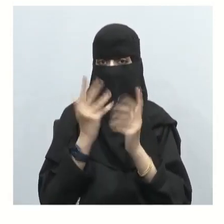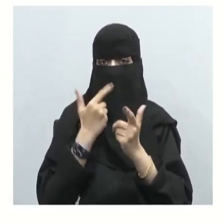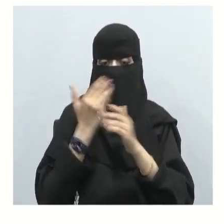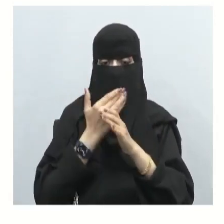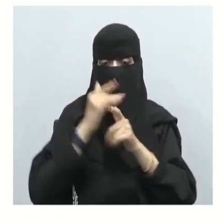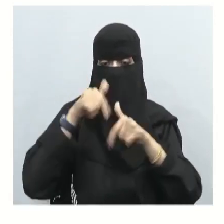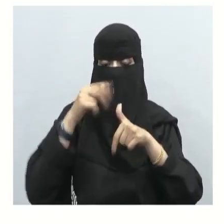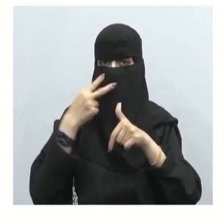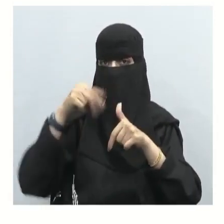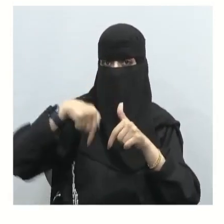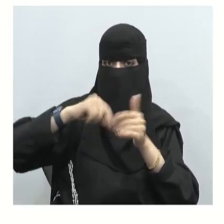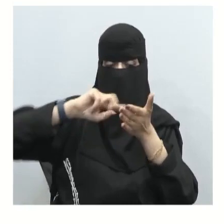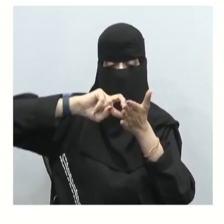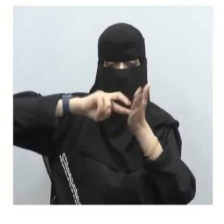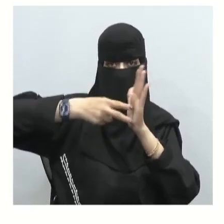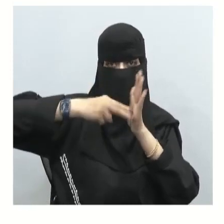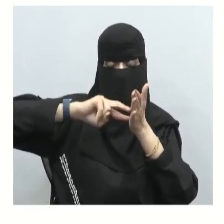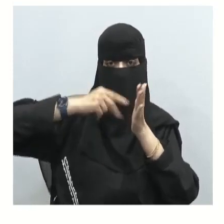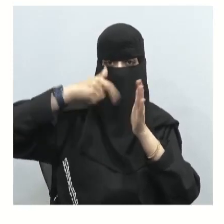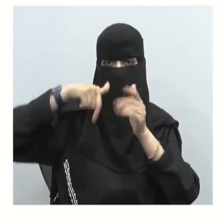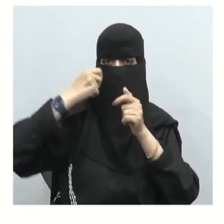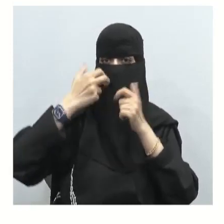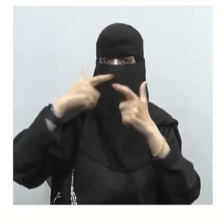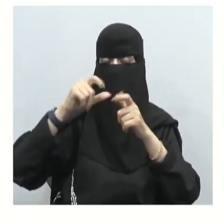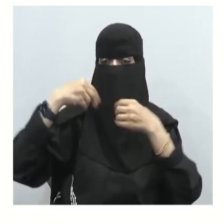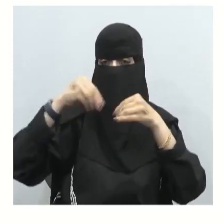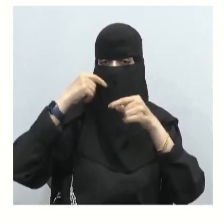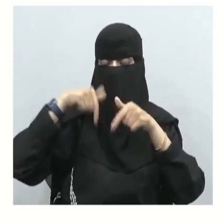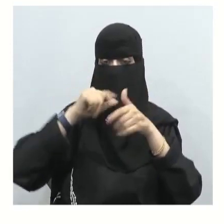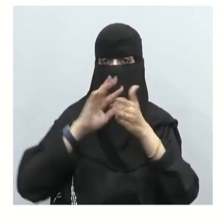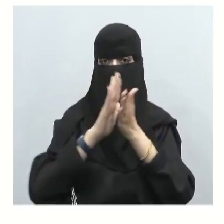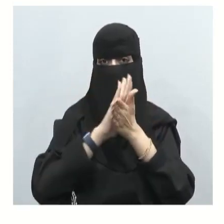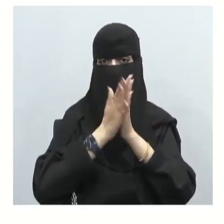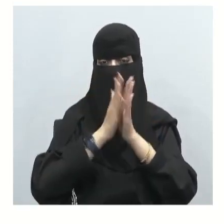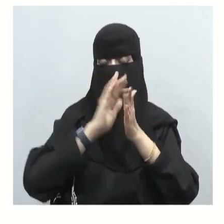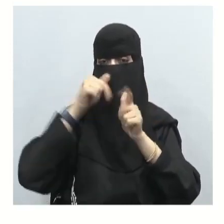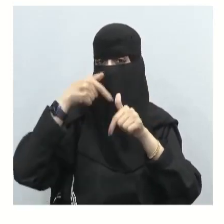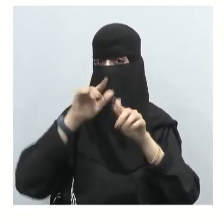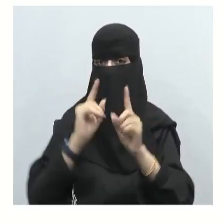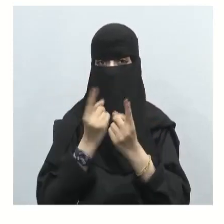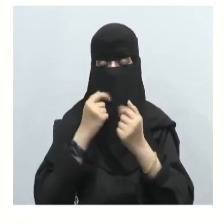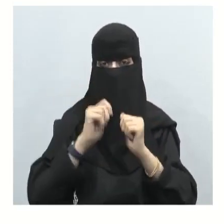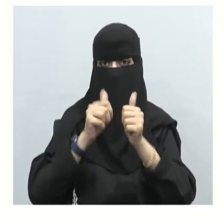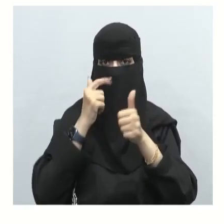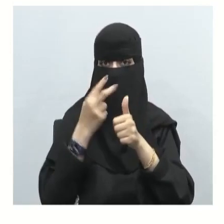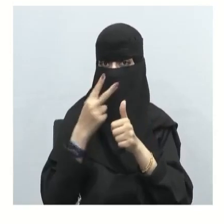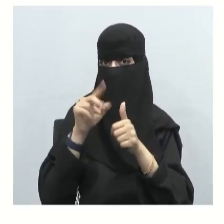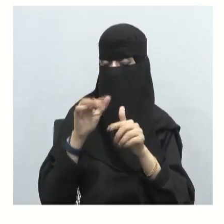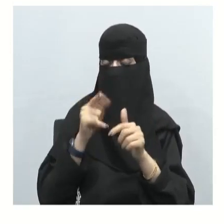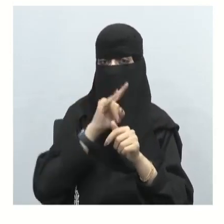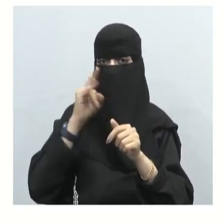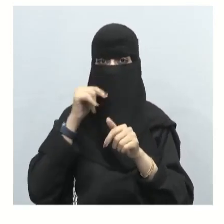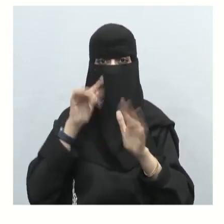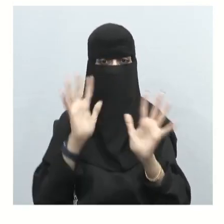رؤيه المنقله البلاستيكيه الشفافه بين مرشحي الاستقطاب بينما لا يمكن